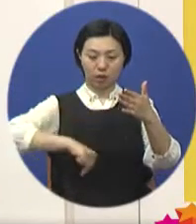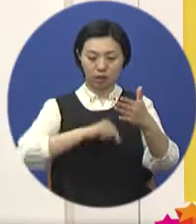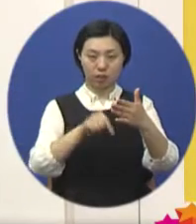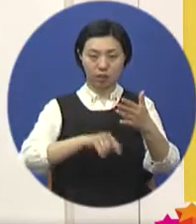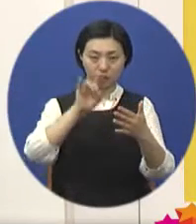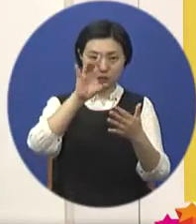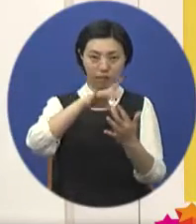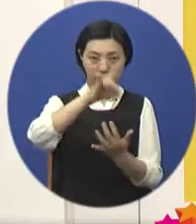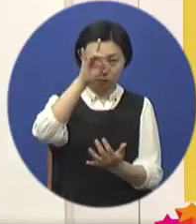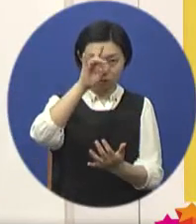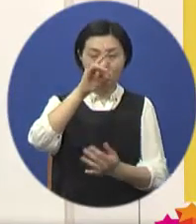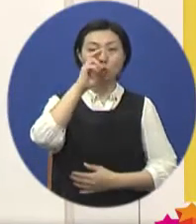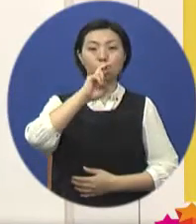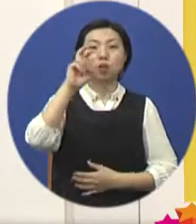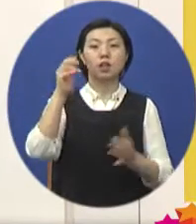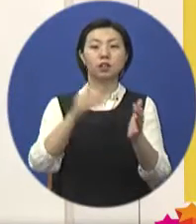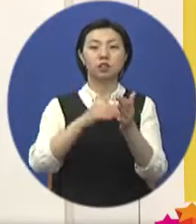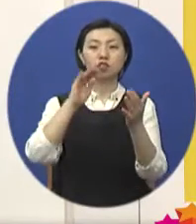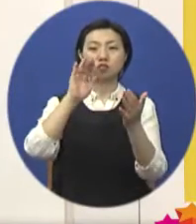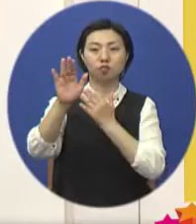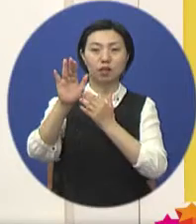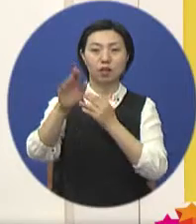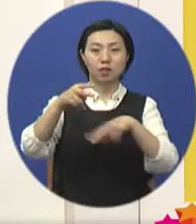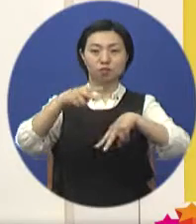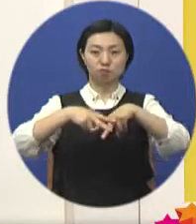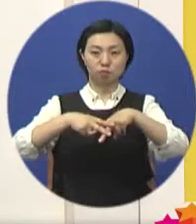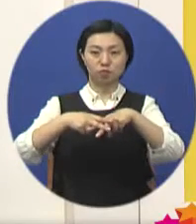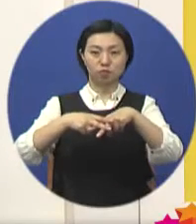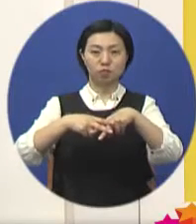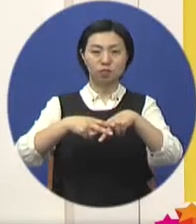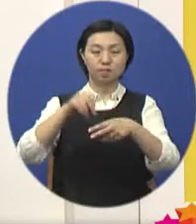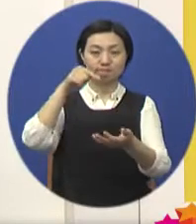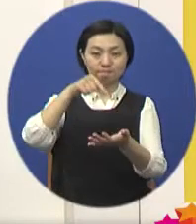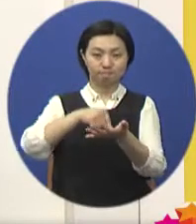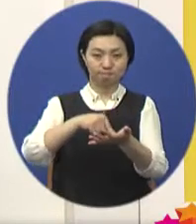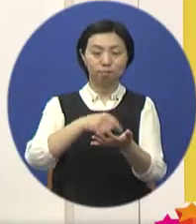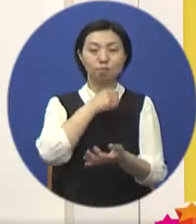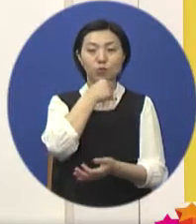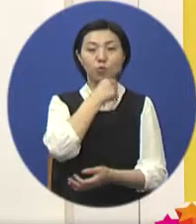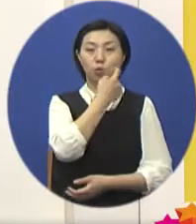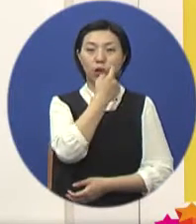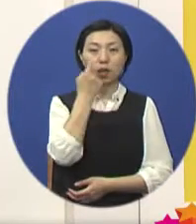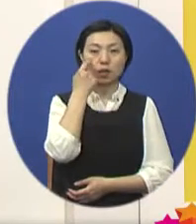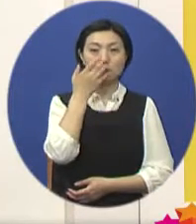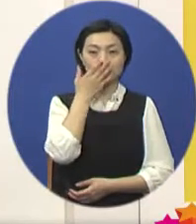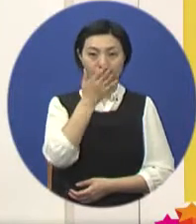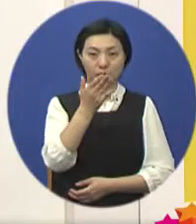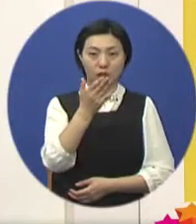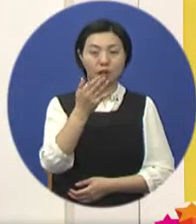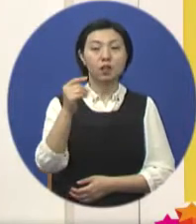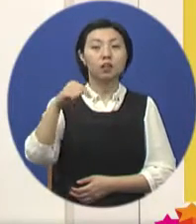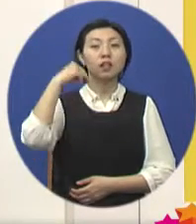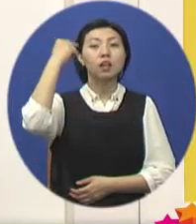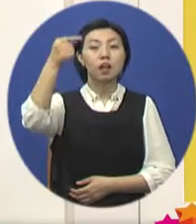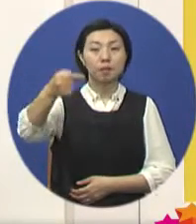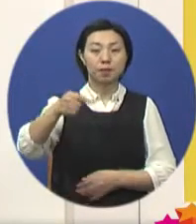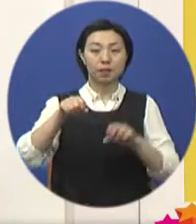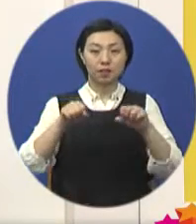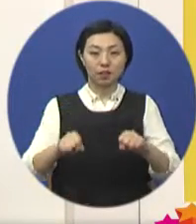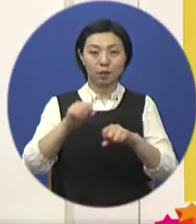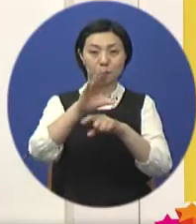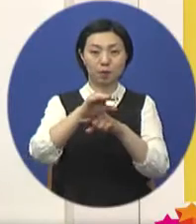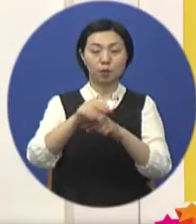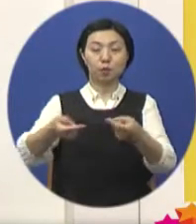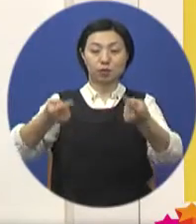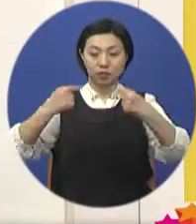선택하시고 노래를 부르신 후에 우물정자를 누르시면 점수를 확인하실 수 있습니다. 그리고 나서 생방송